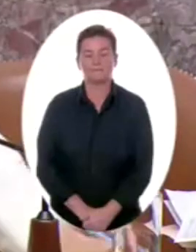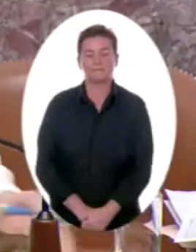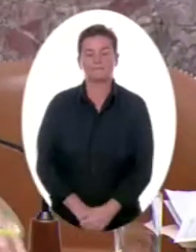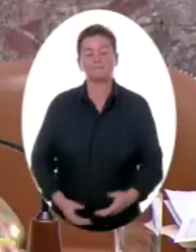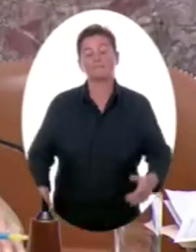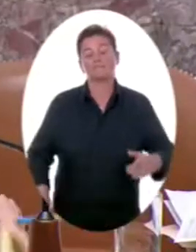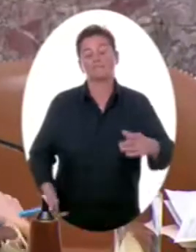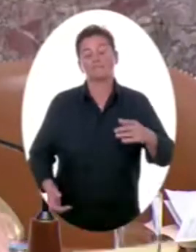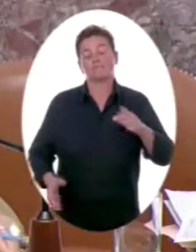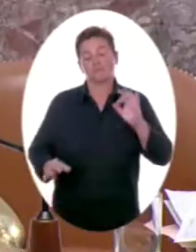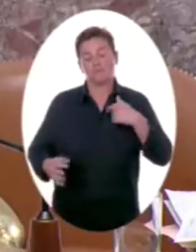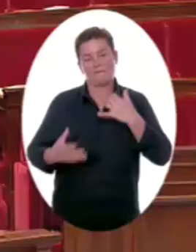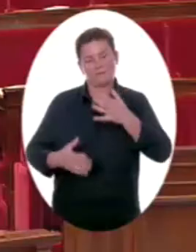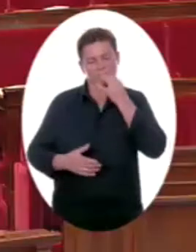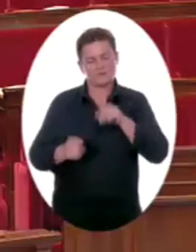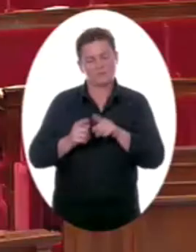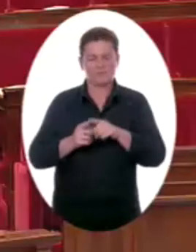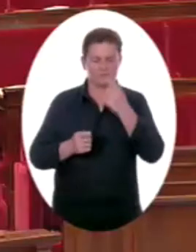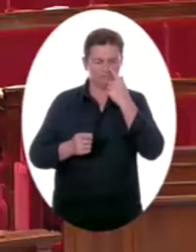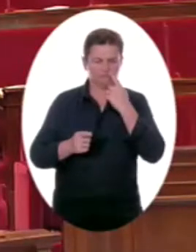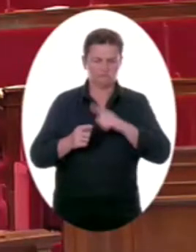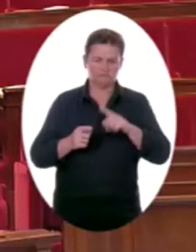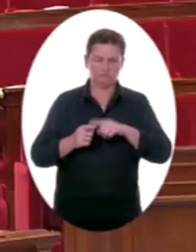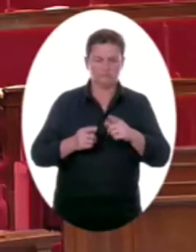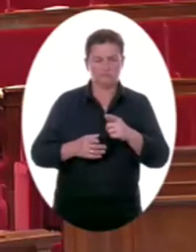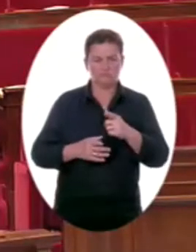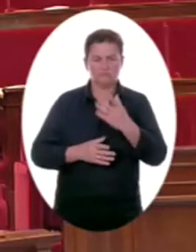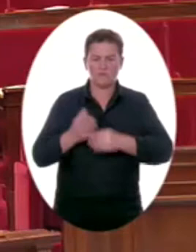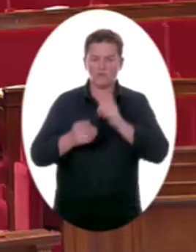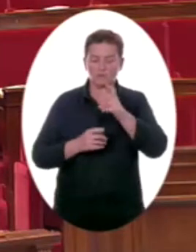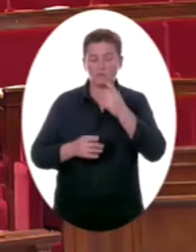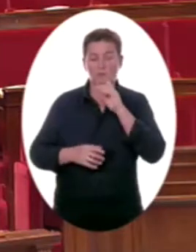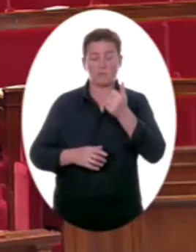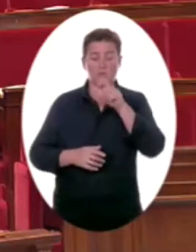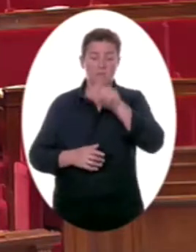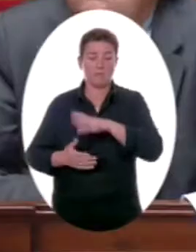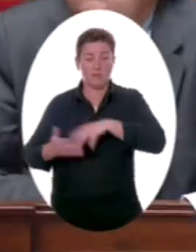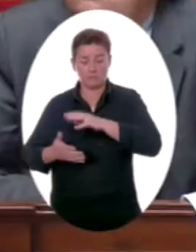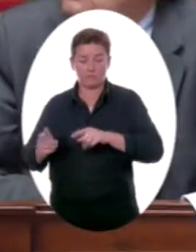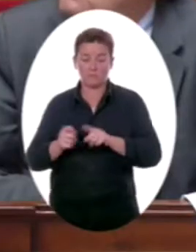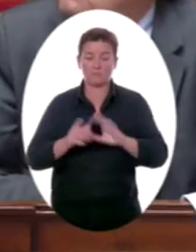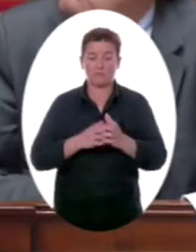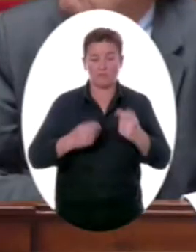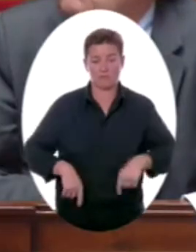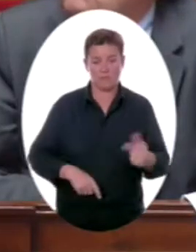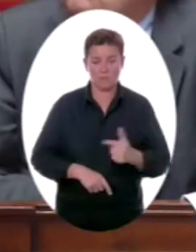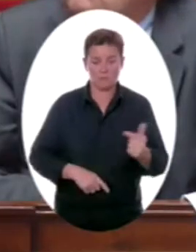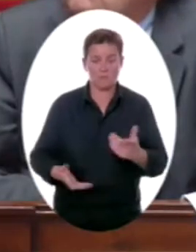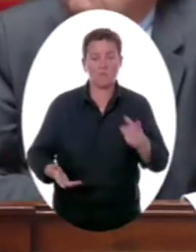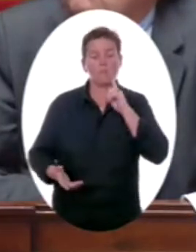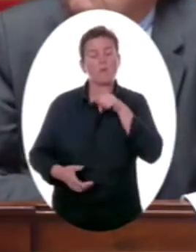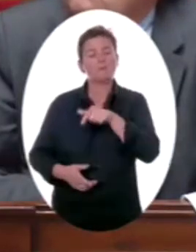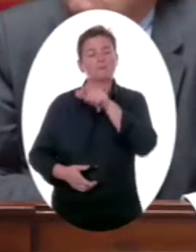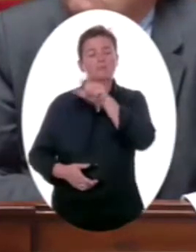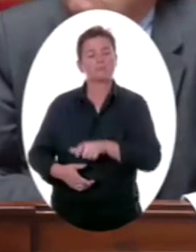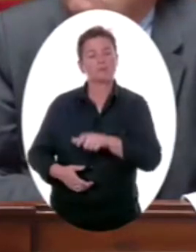le Président. Je voudrais souligner la double incohérence. Première incohérence du rapporteur, deuxième incohérence du gouvernement. Incohérence du rapporteur parce